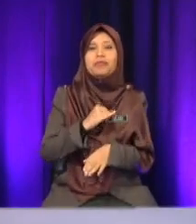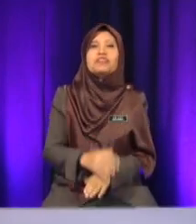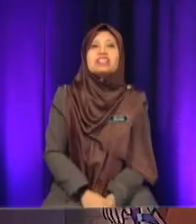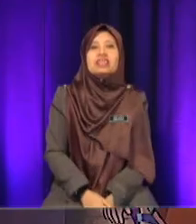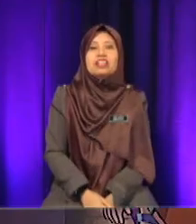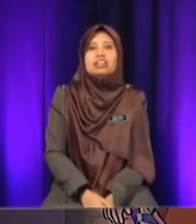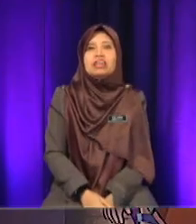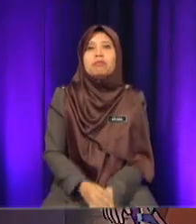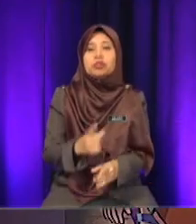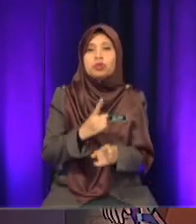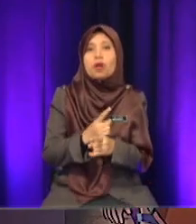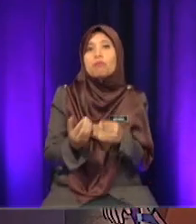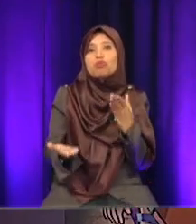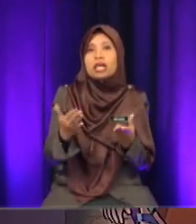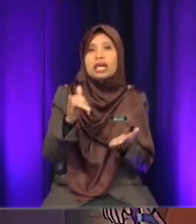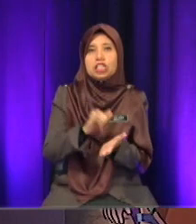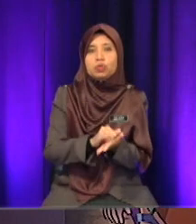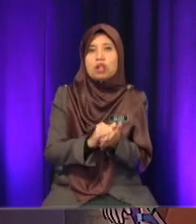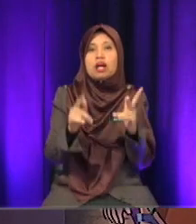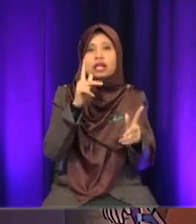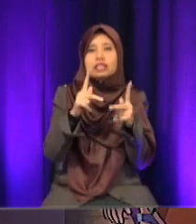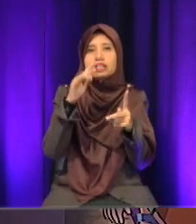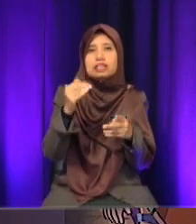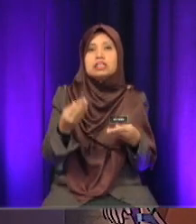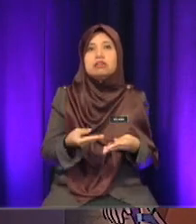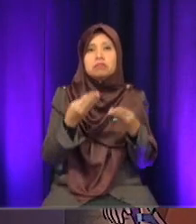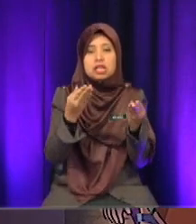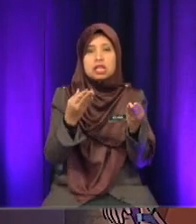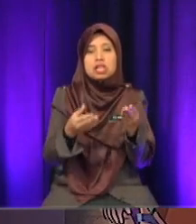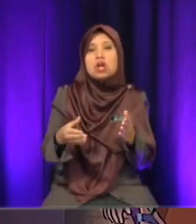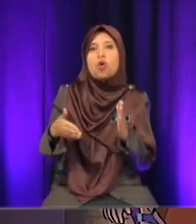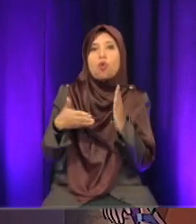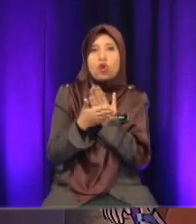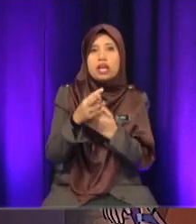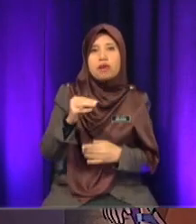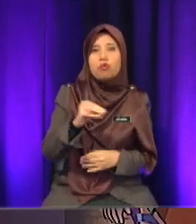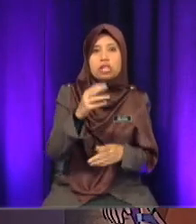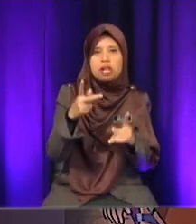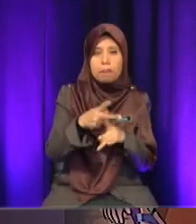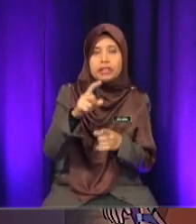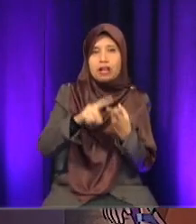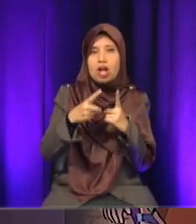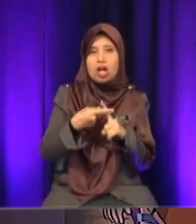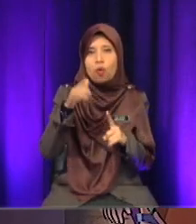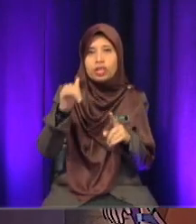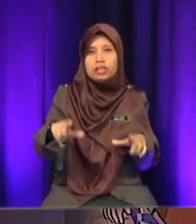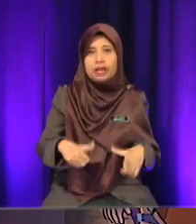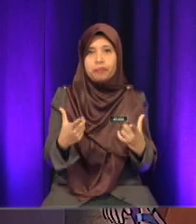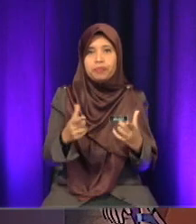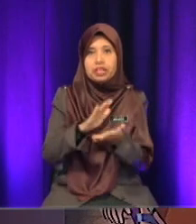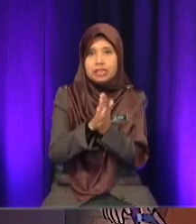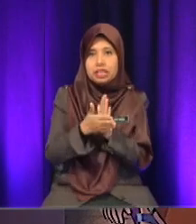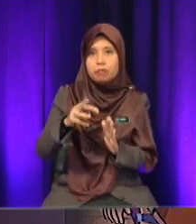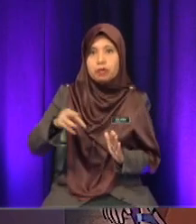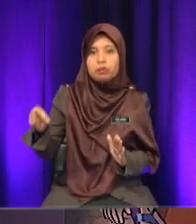Betul mungkin itulah yang diberikan oleh Molly kepada kawan-kawan yang lain jadi murid-murid